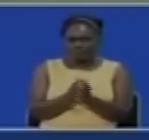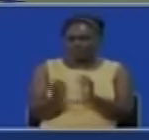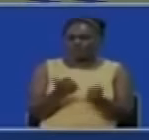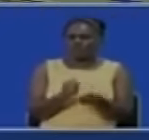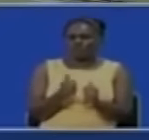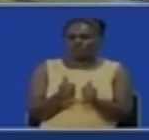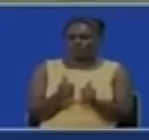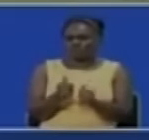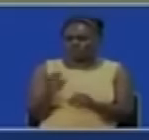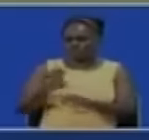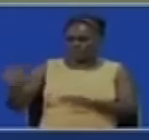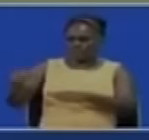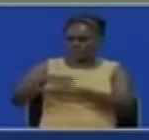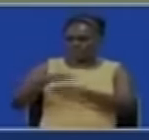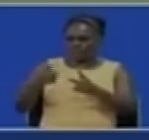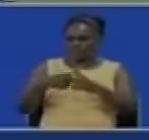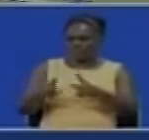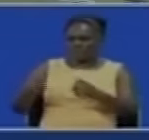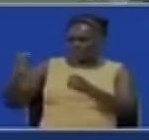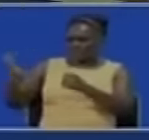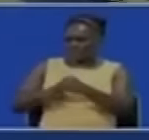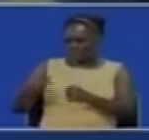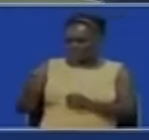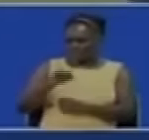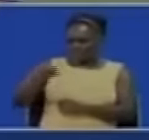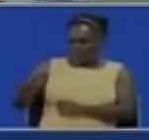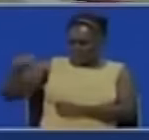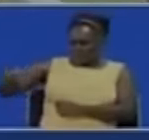ya vilabu ya Afrika yatang'oa nanga tarehe 7 mwezi Januari